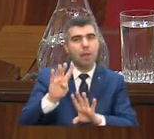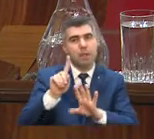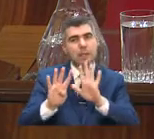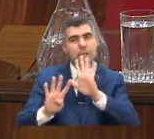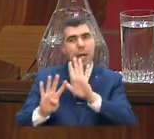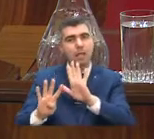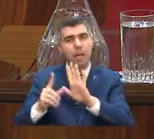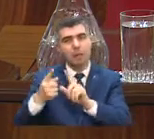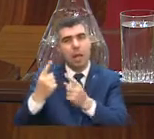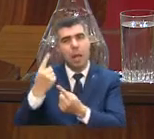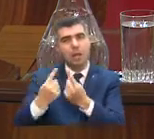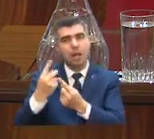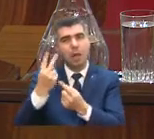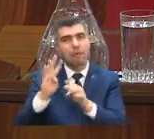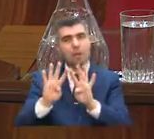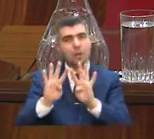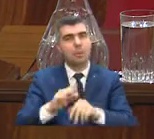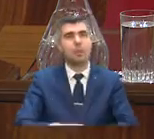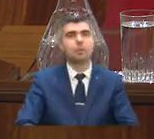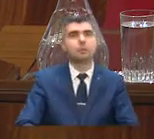نوفمبر 2018.